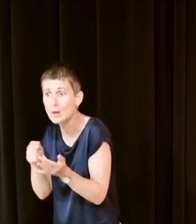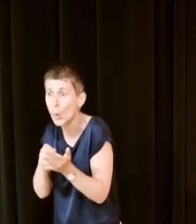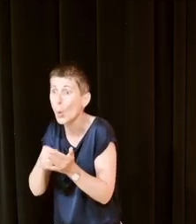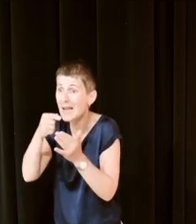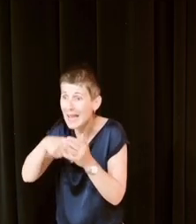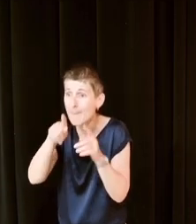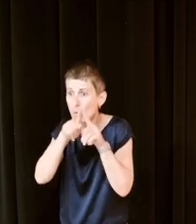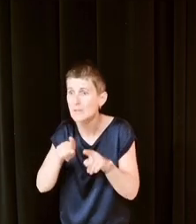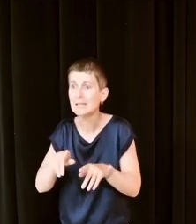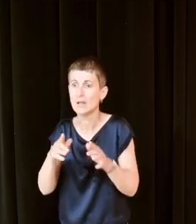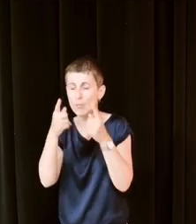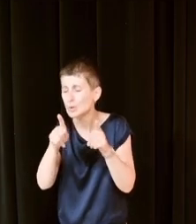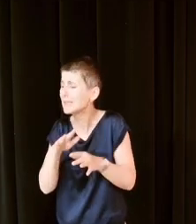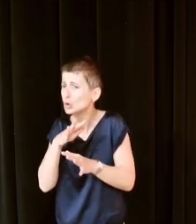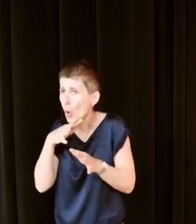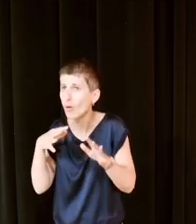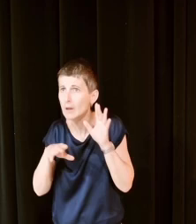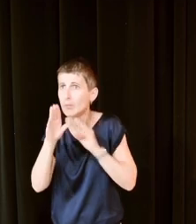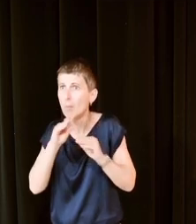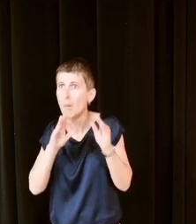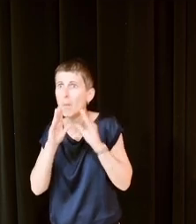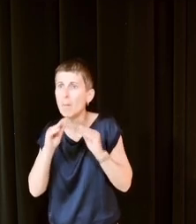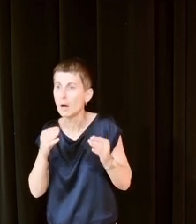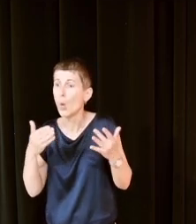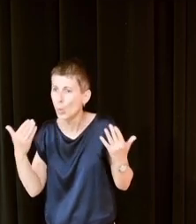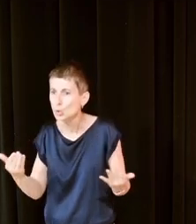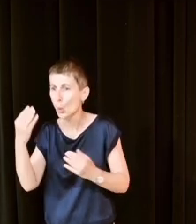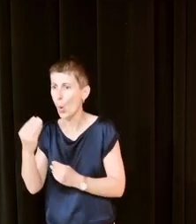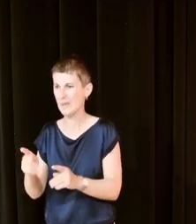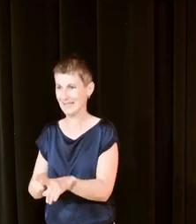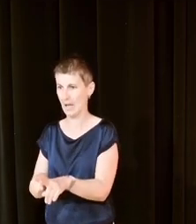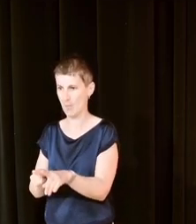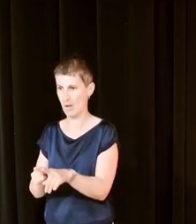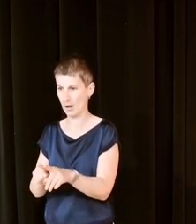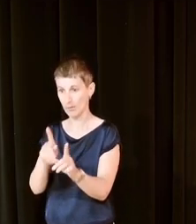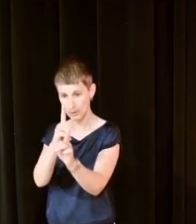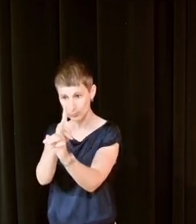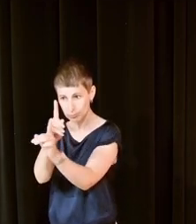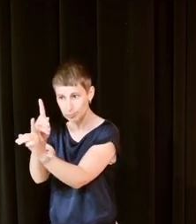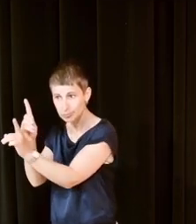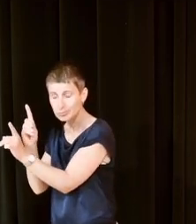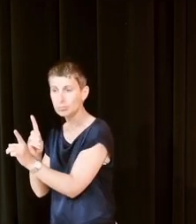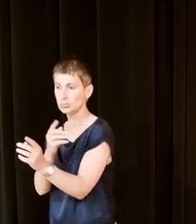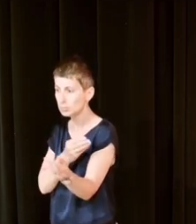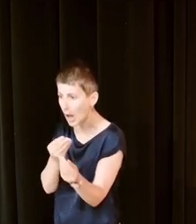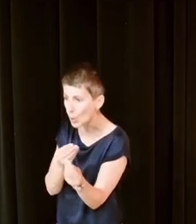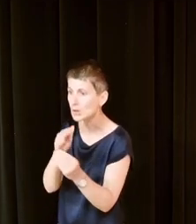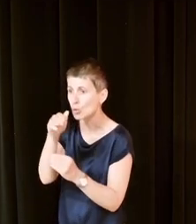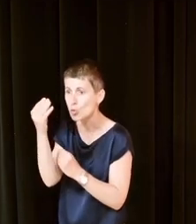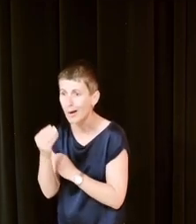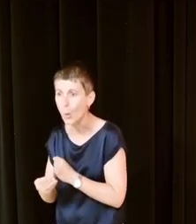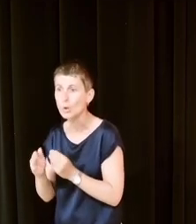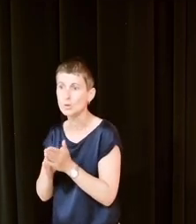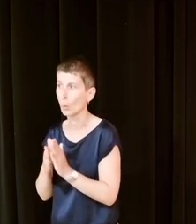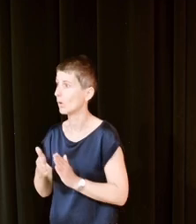Requiem passiert ist und das kennen Sie doch auch. Sie begegnen sich sozusagen an verschiedenen Orten, wo sie sich austauschen. Auch die